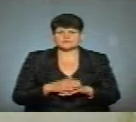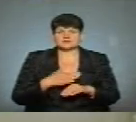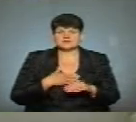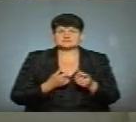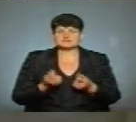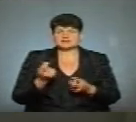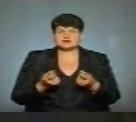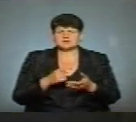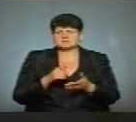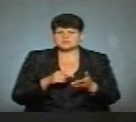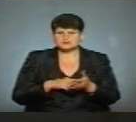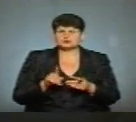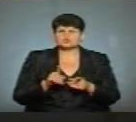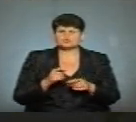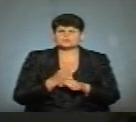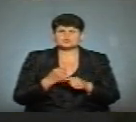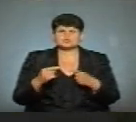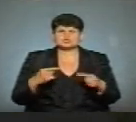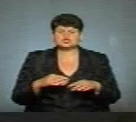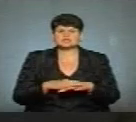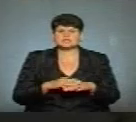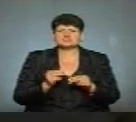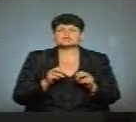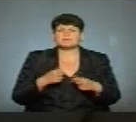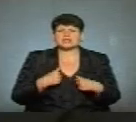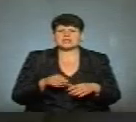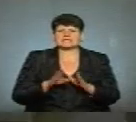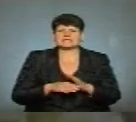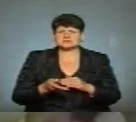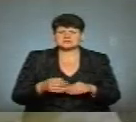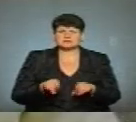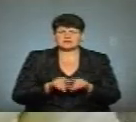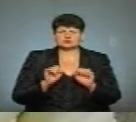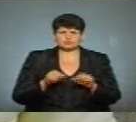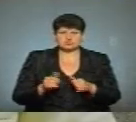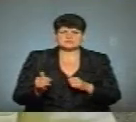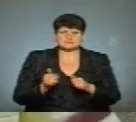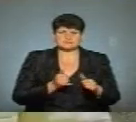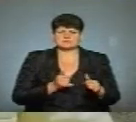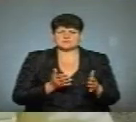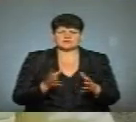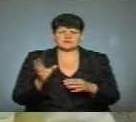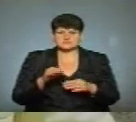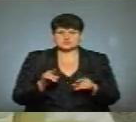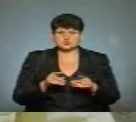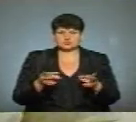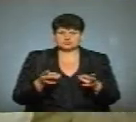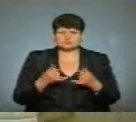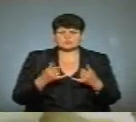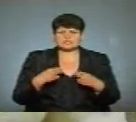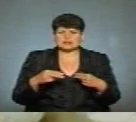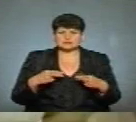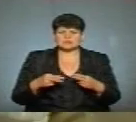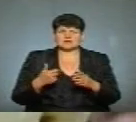виникають такі питання, чому працюють інші ринки, чим ми гірші. Ми також можемо забезпечити все, що потрібно для торгівлі.